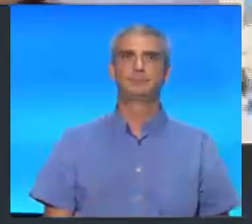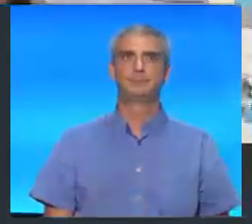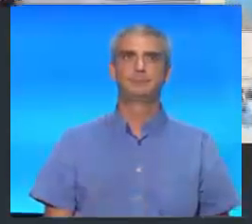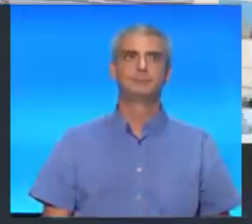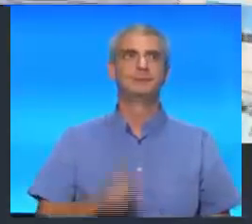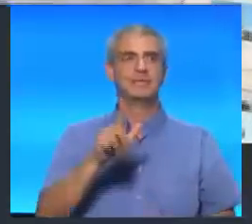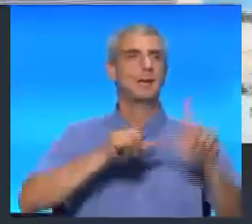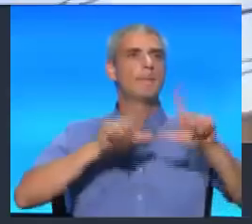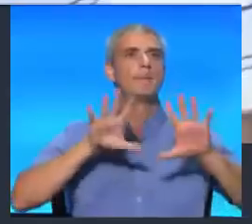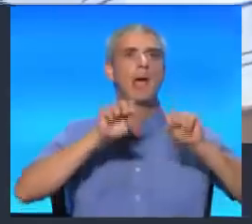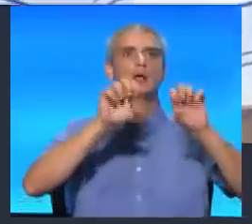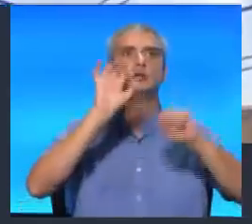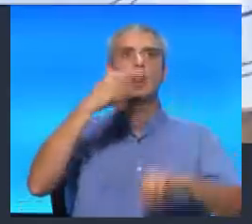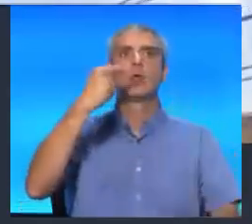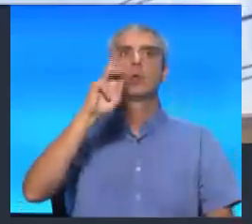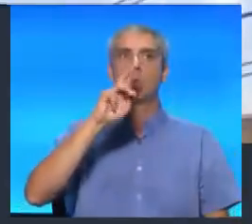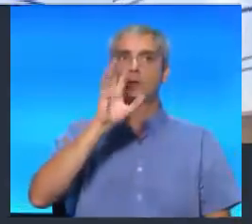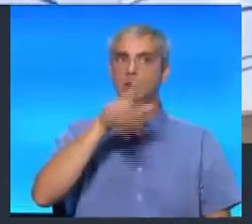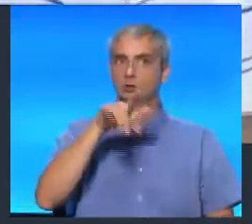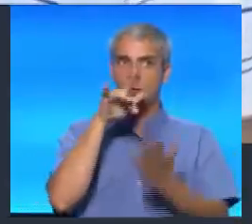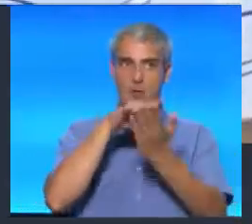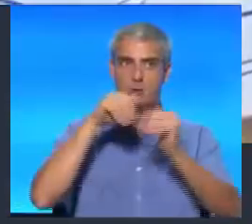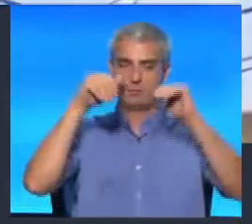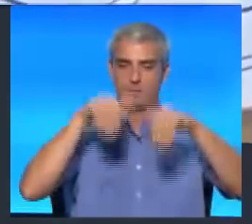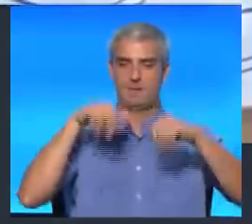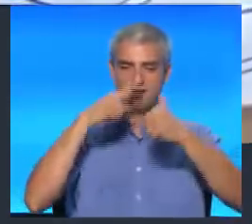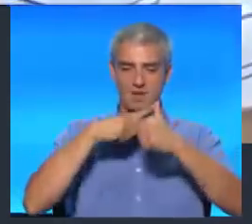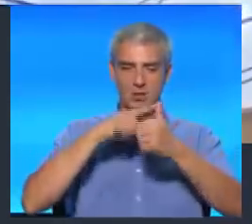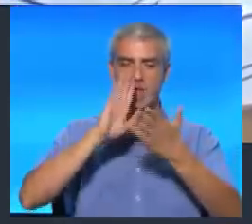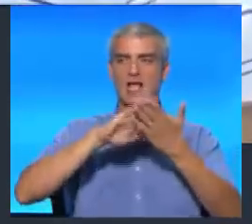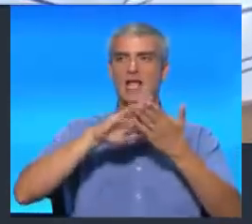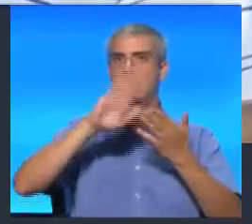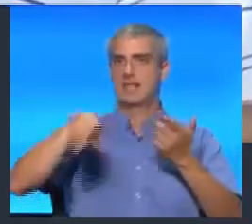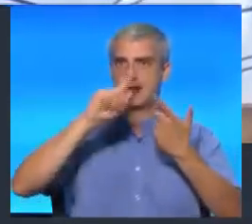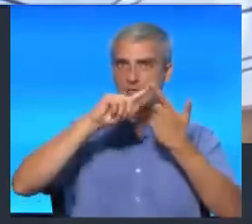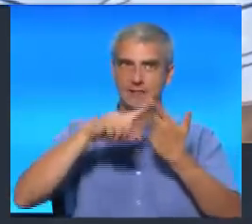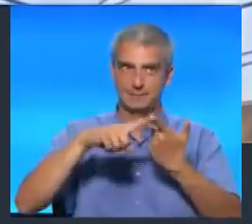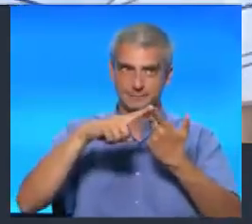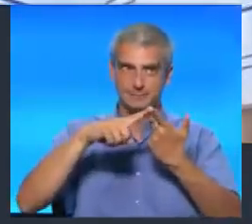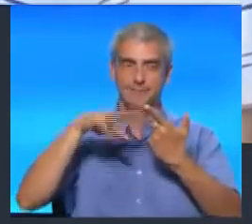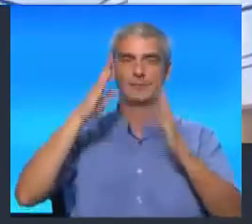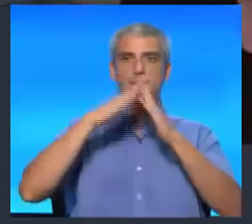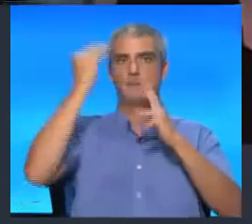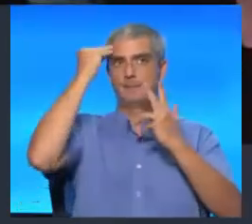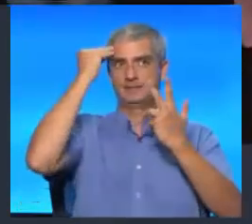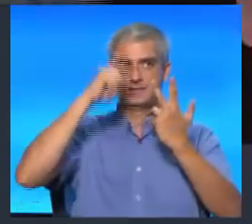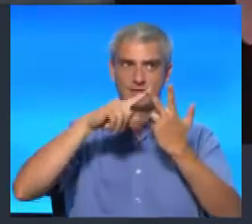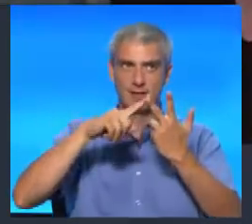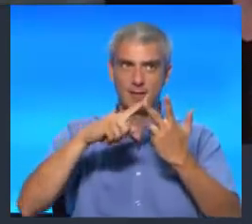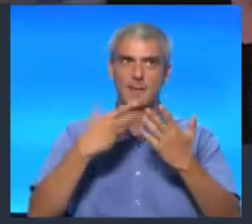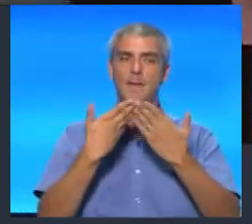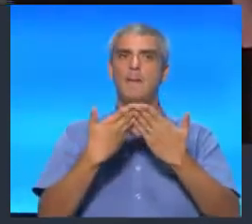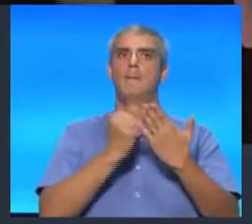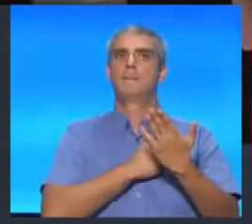מפת ההשתלטות של גור. יש פה מיקום של מקוואות, של גני ילדים, של בתי ספר,